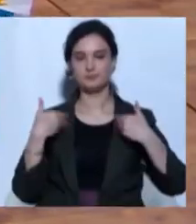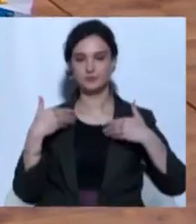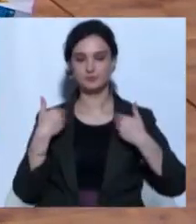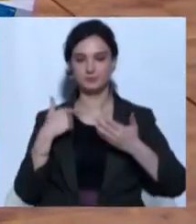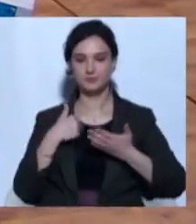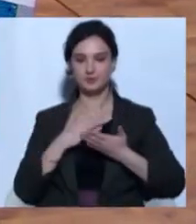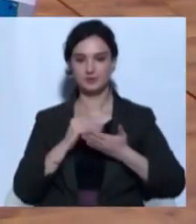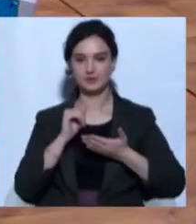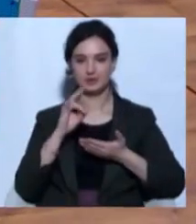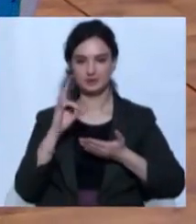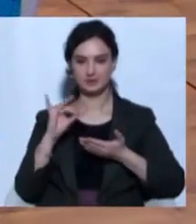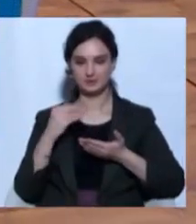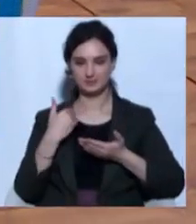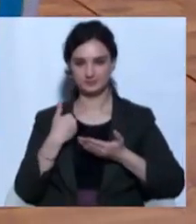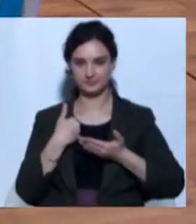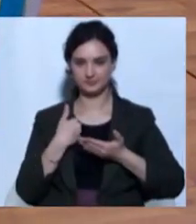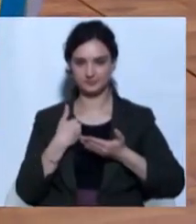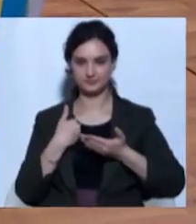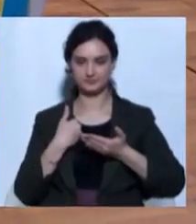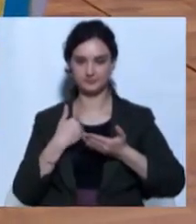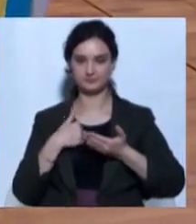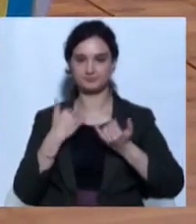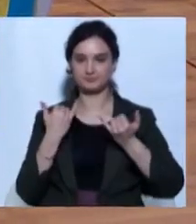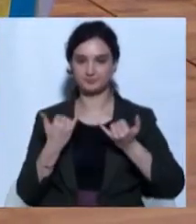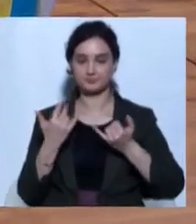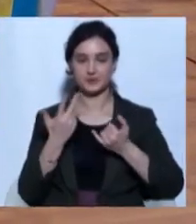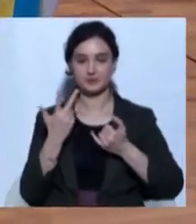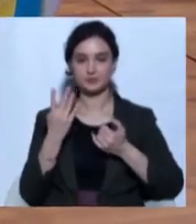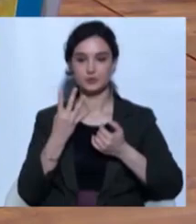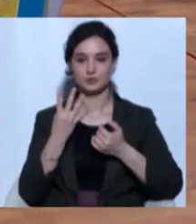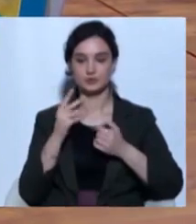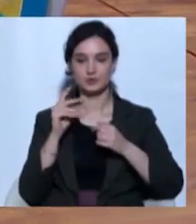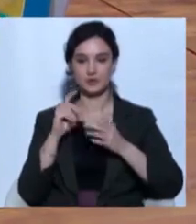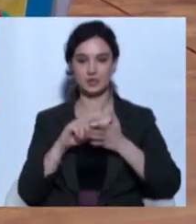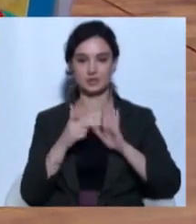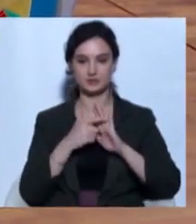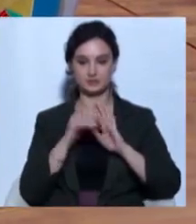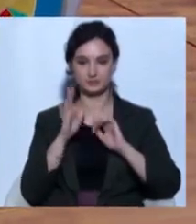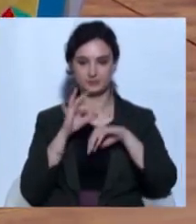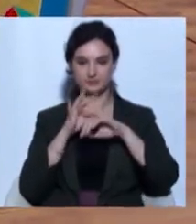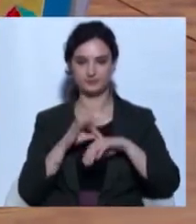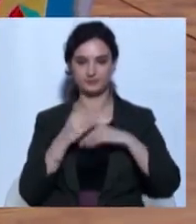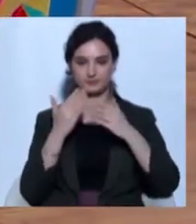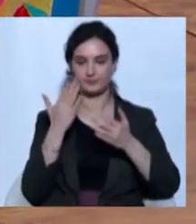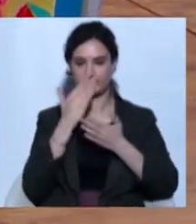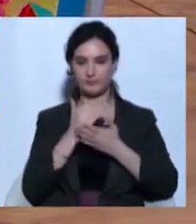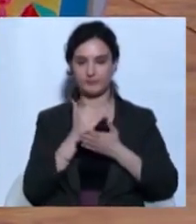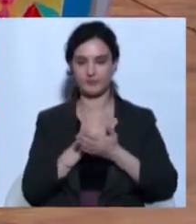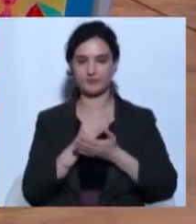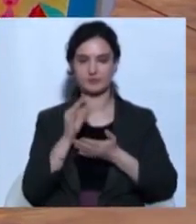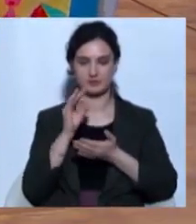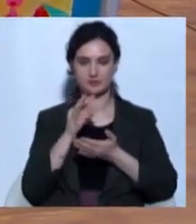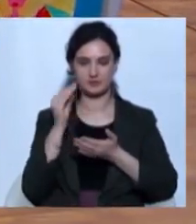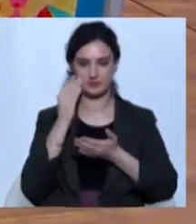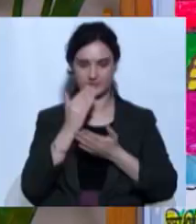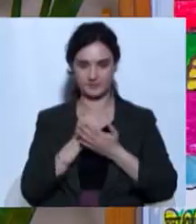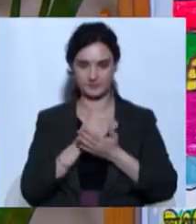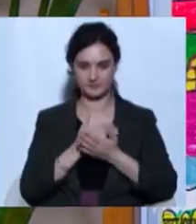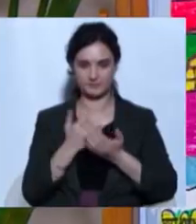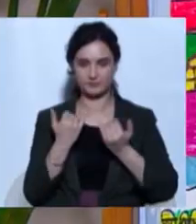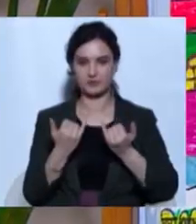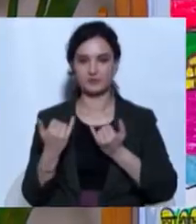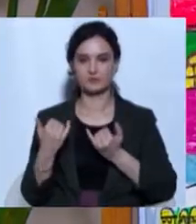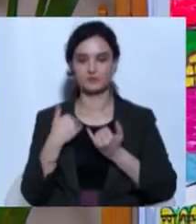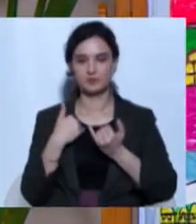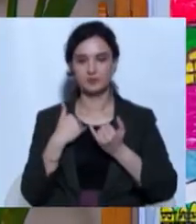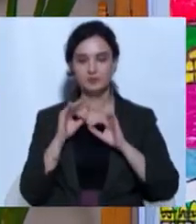გამარჯობა, მე ვარ ანი. მესამე და მეოთხე კლას ჩაგიტარებთ სახვით ხელოვნების გაკვეთილს. დღეს